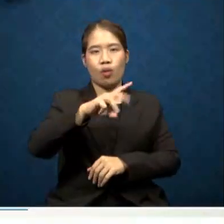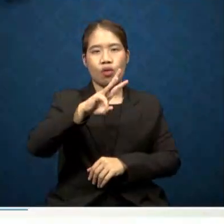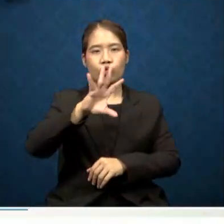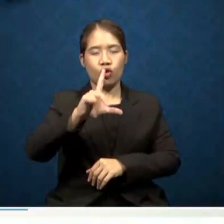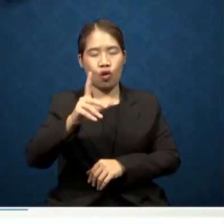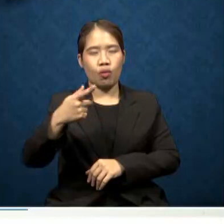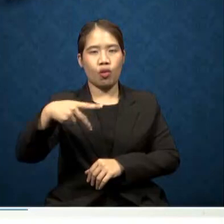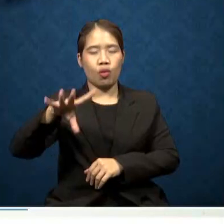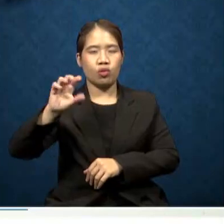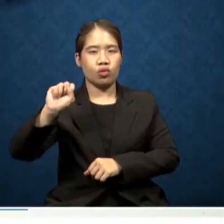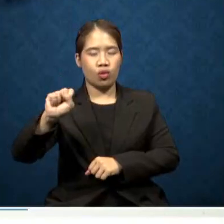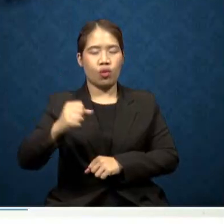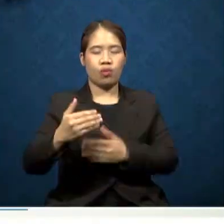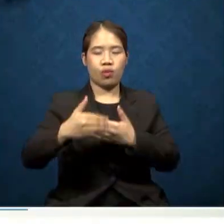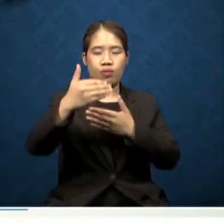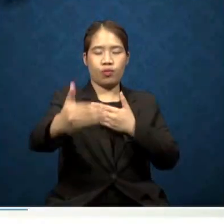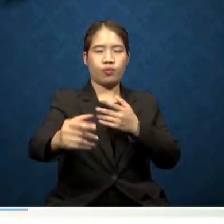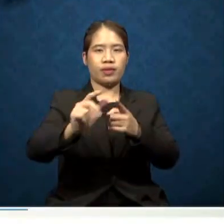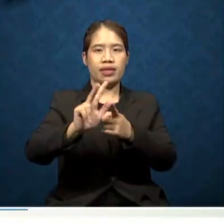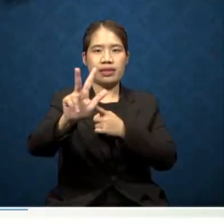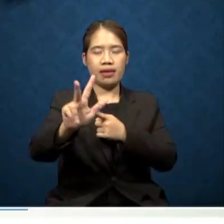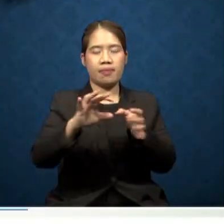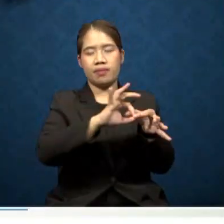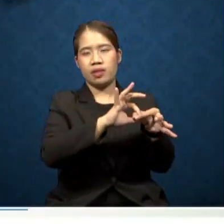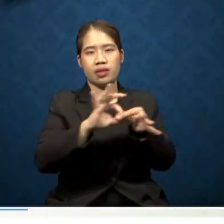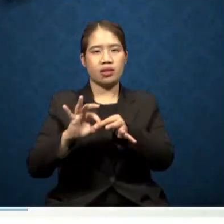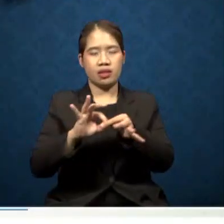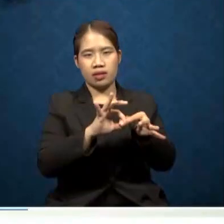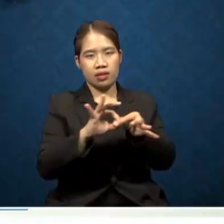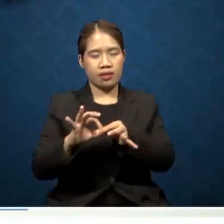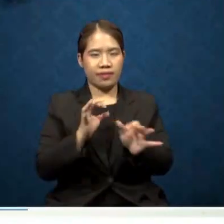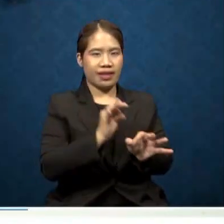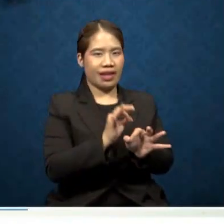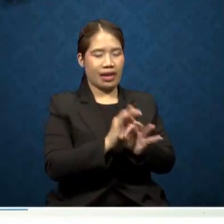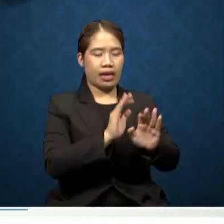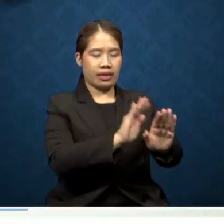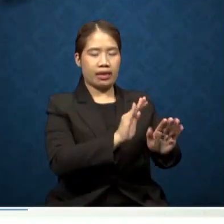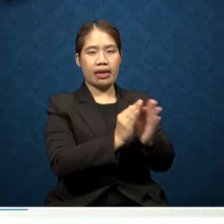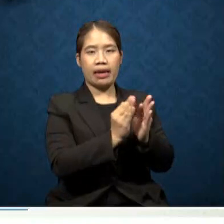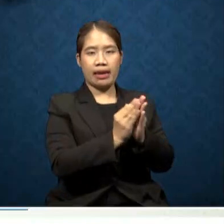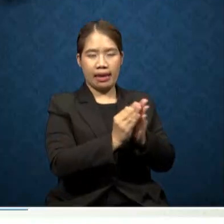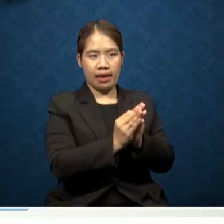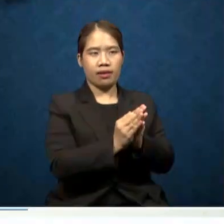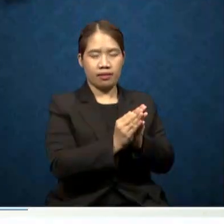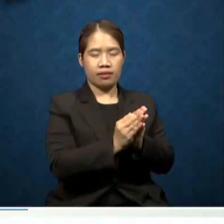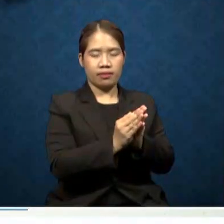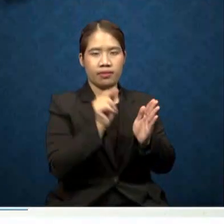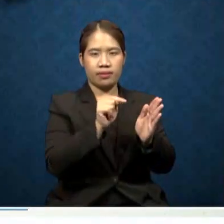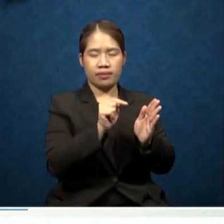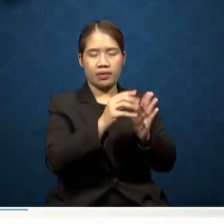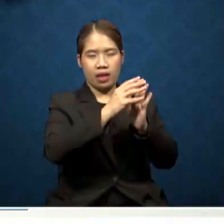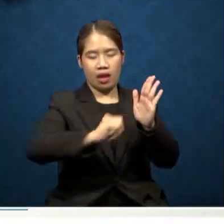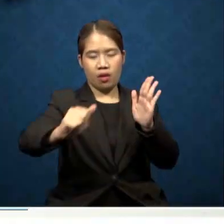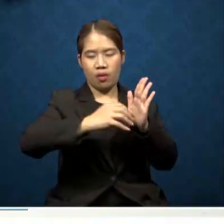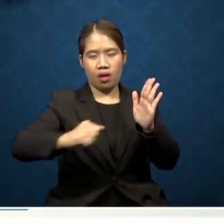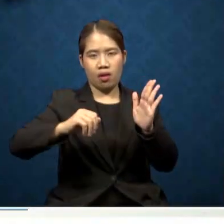3นี้นะครับเราจะเชื่อมโยงระบบธนาคารหน่วยกิจใช้สะสมหน่วยกิจให้กับผู้เรียนทุกระดับทั้ง